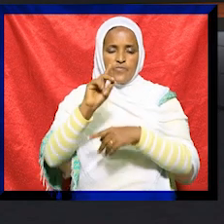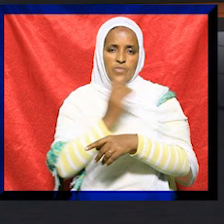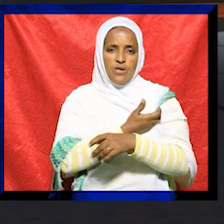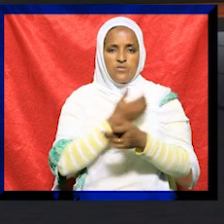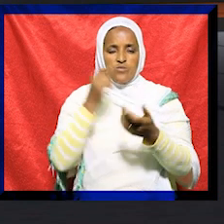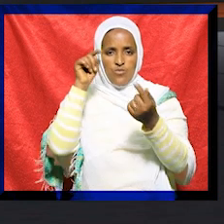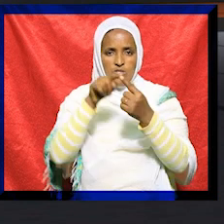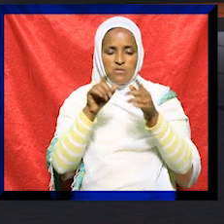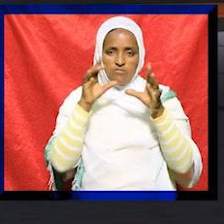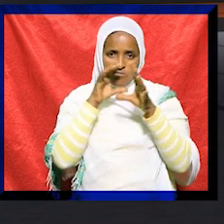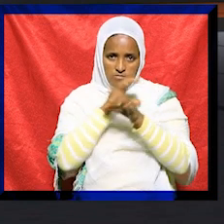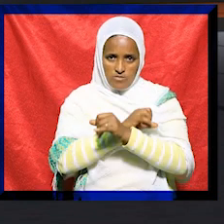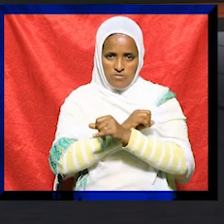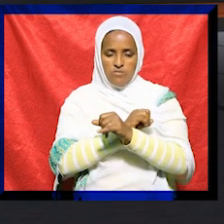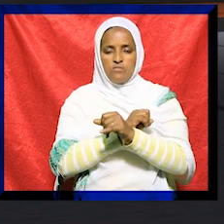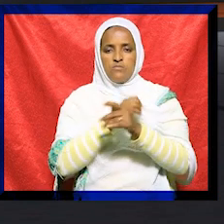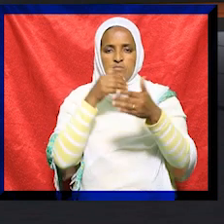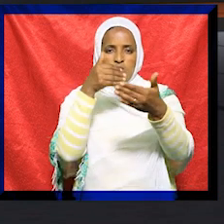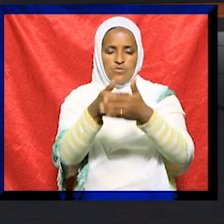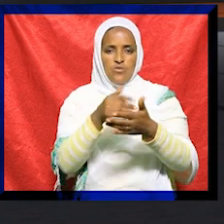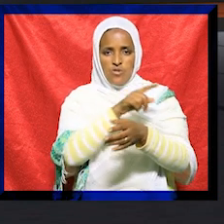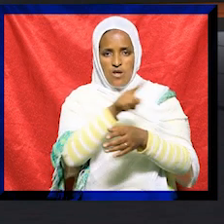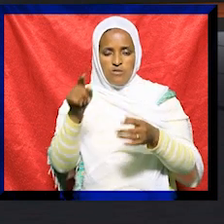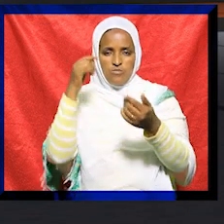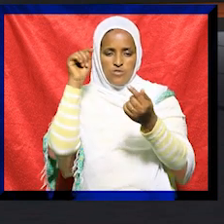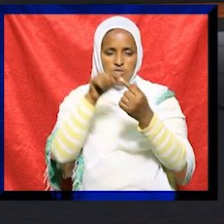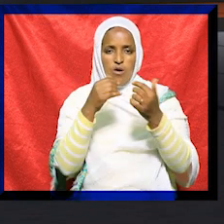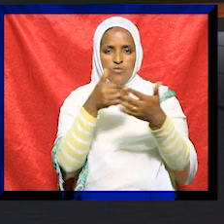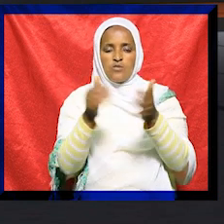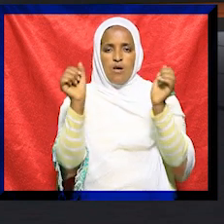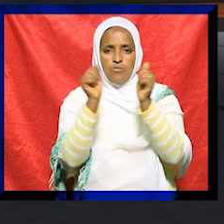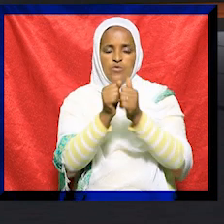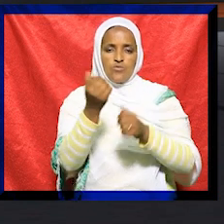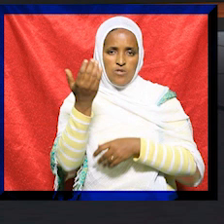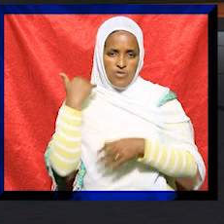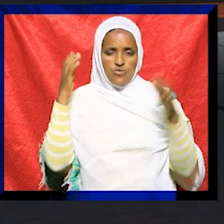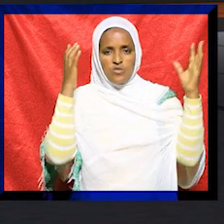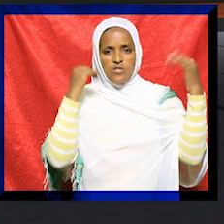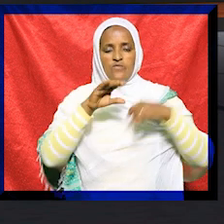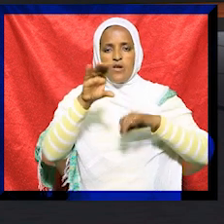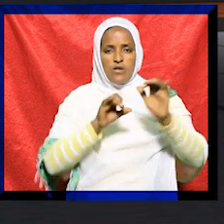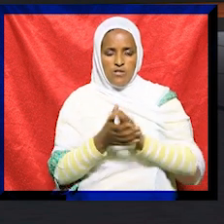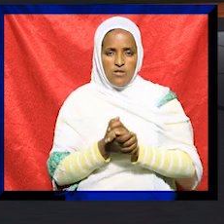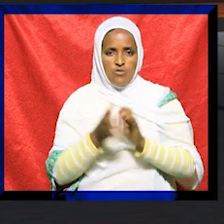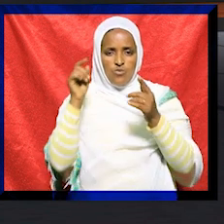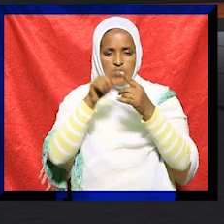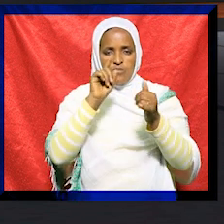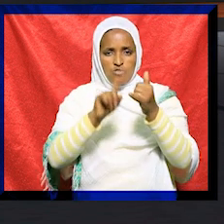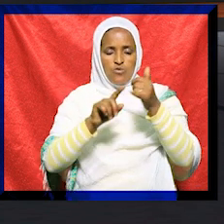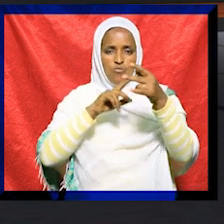ተመልካቾቻችን እንግዲህ መራ ግብሮቻችን ወደ መጠናቀቁ ደርሷል። እናንተም እንግዲህ እስካሁን ድረስ አብራችሁ እንደነበራችሁ